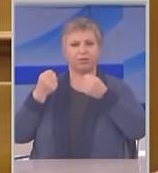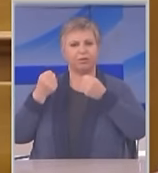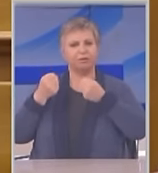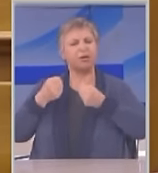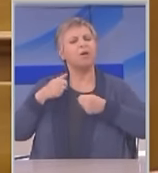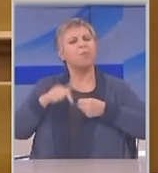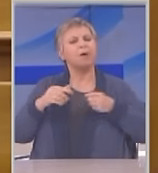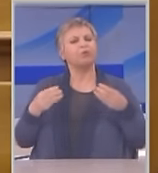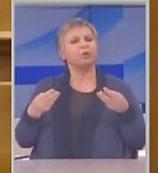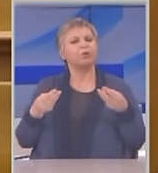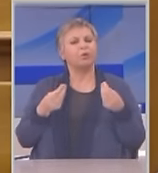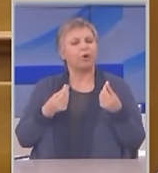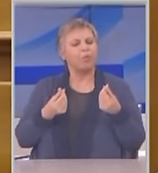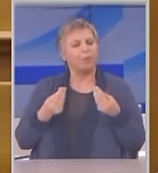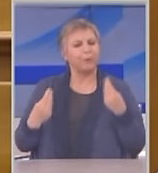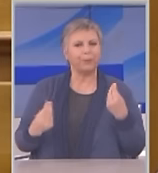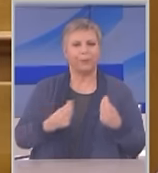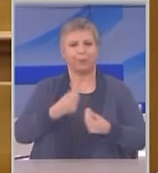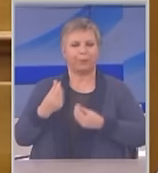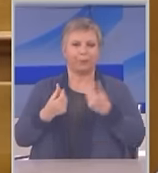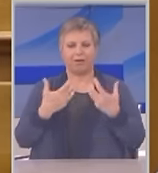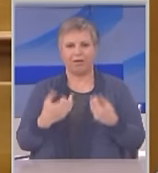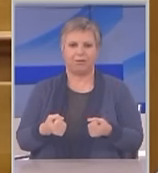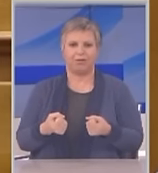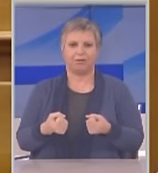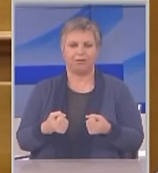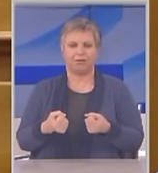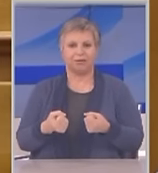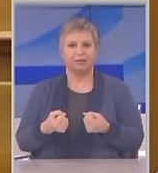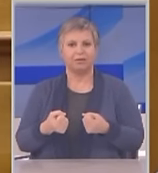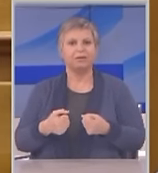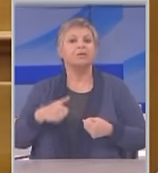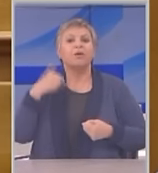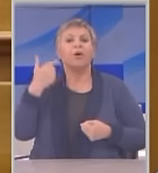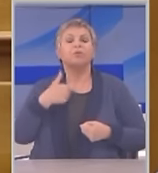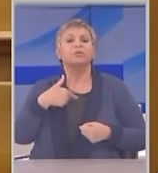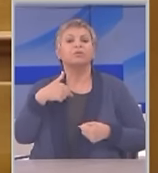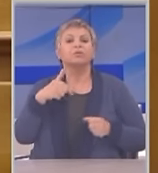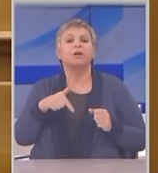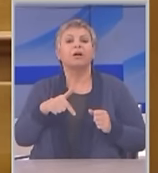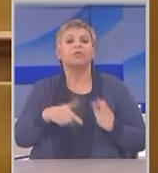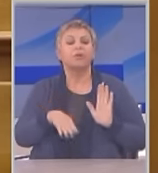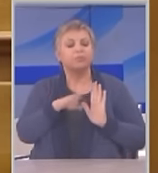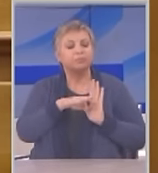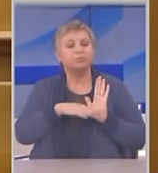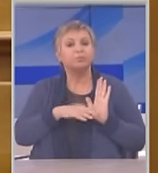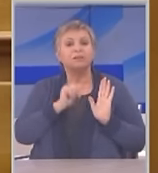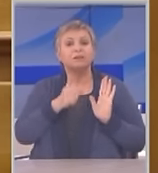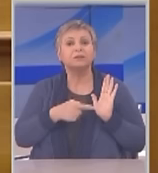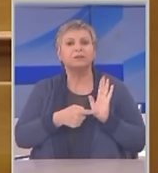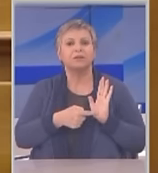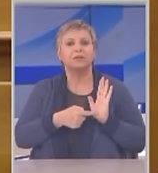προσπάθεια. Τι δεν καλύπτει όμως αυτή η συνταγματική ασπίδα